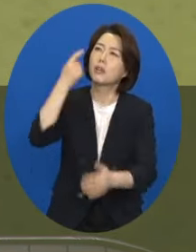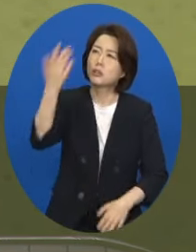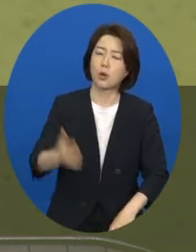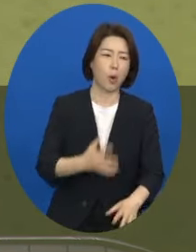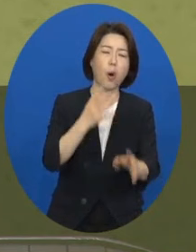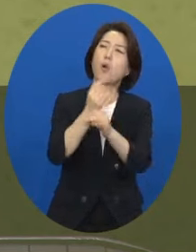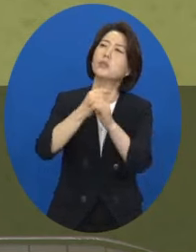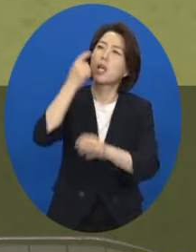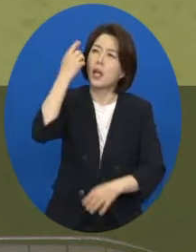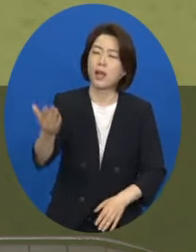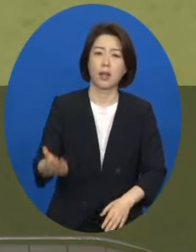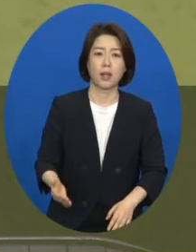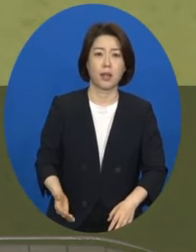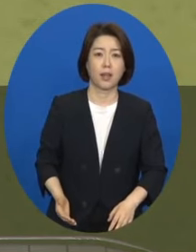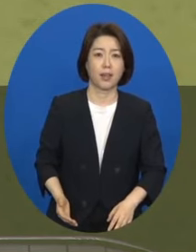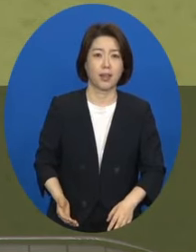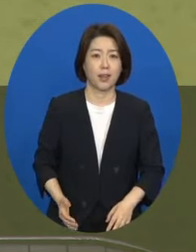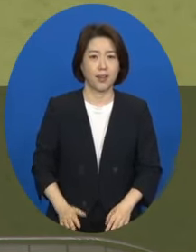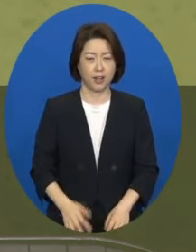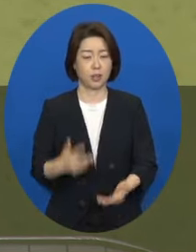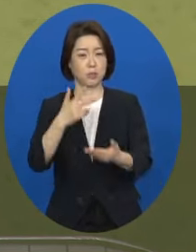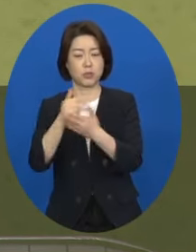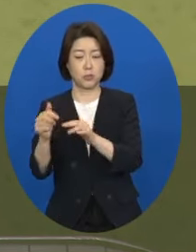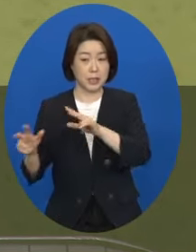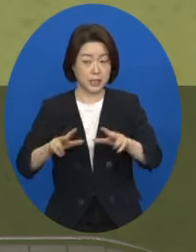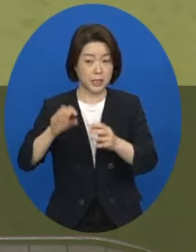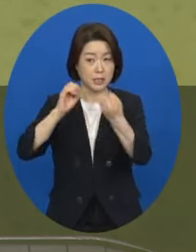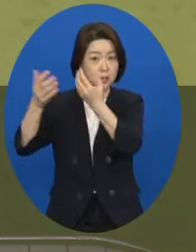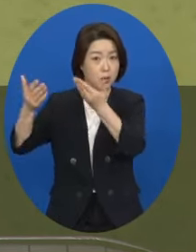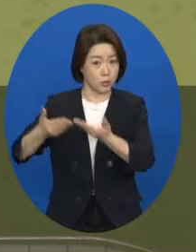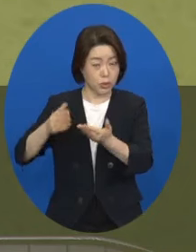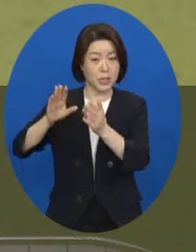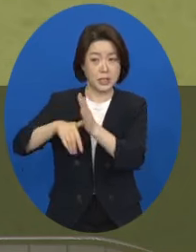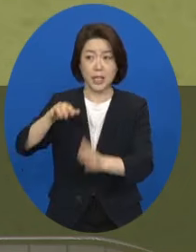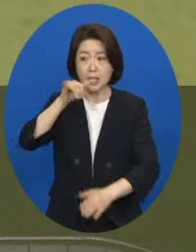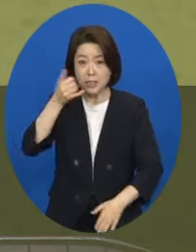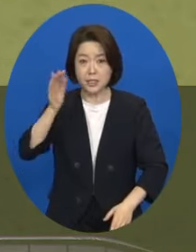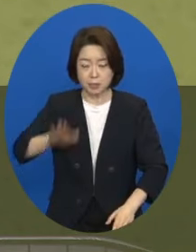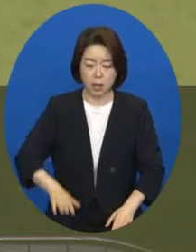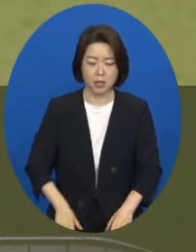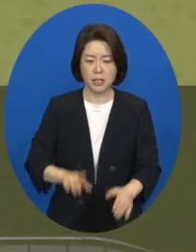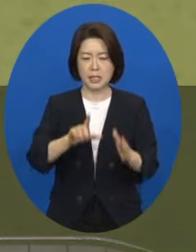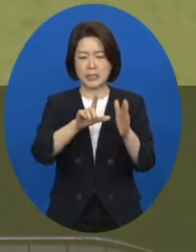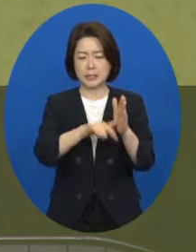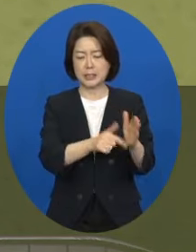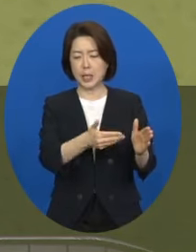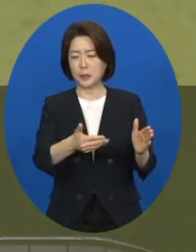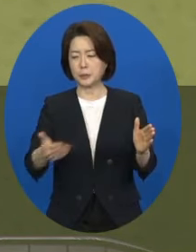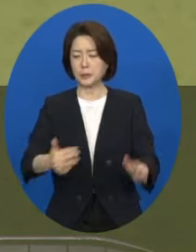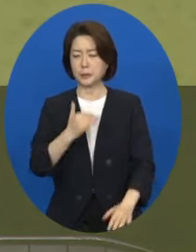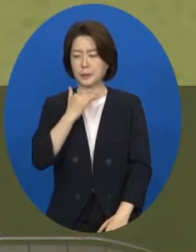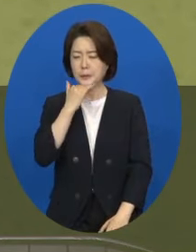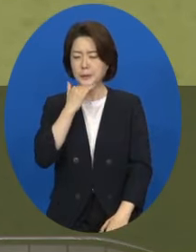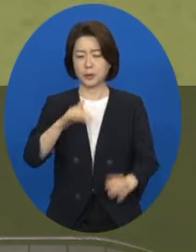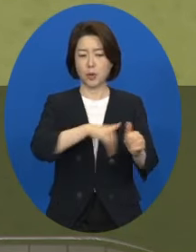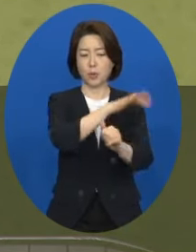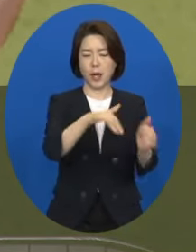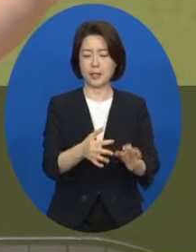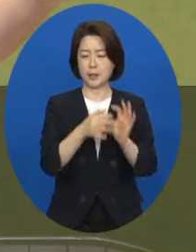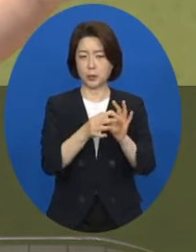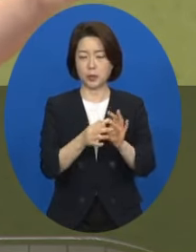언제입니까? 그러면 주님은 바로 주실 때도 있지만 이상하게 시간을 통해서 환경을